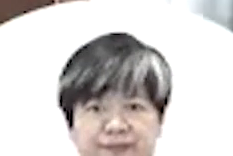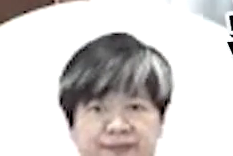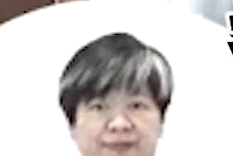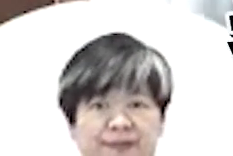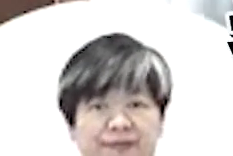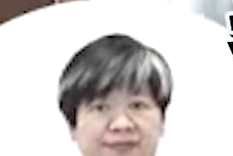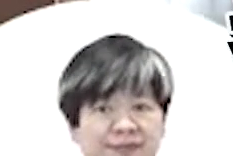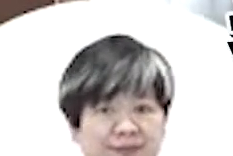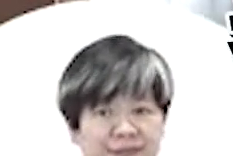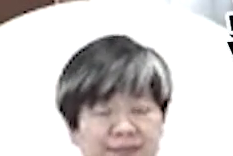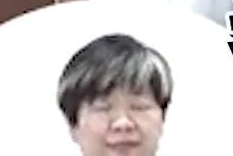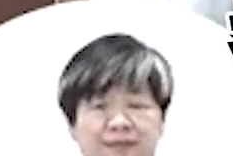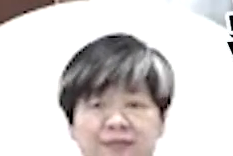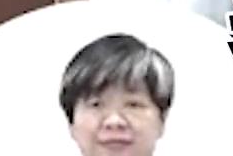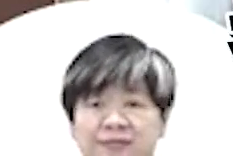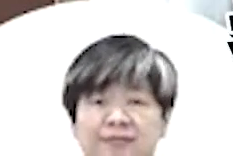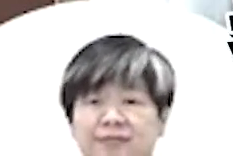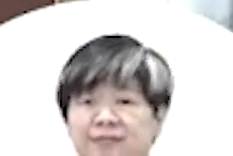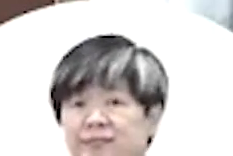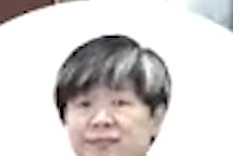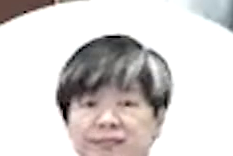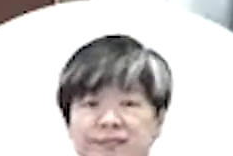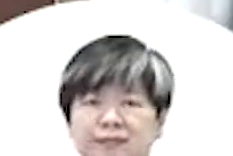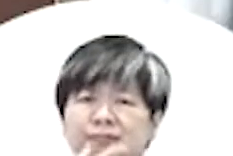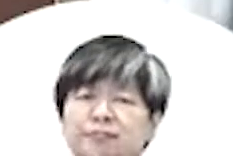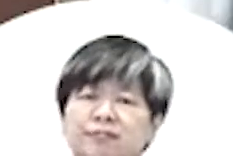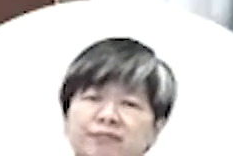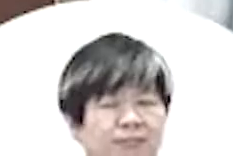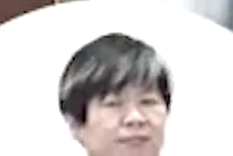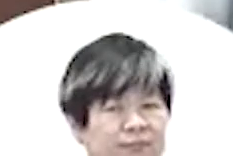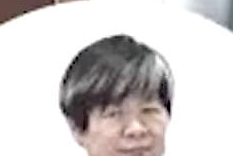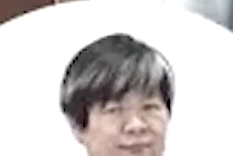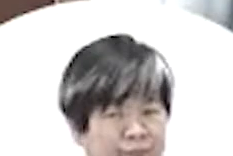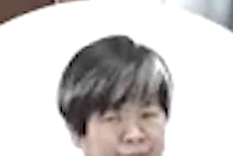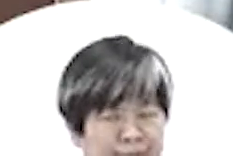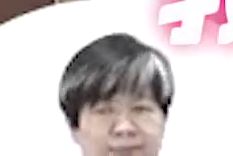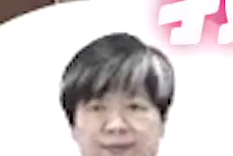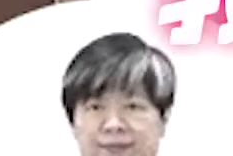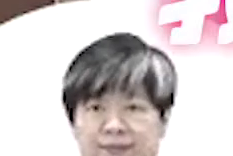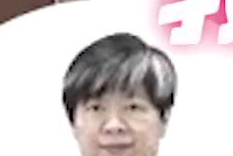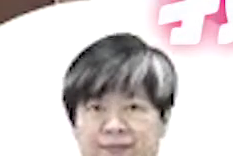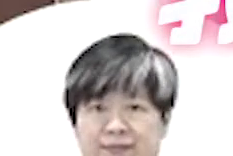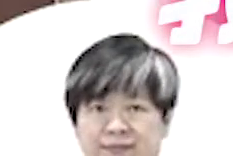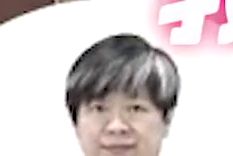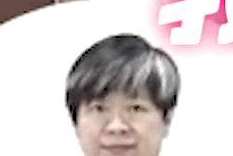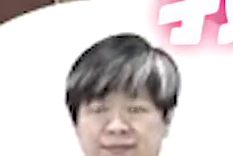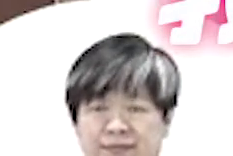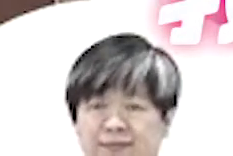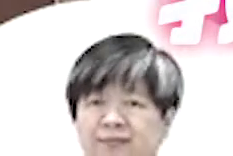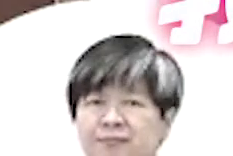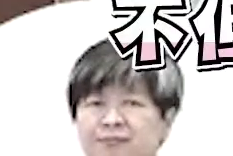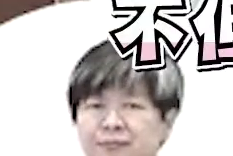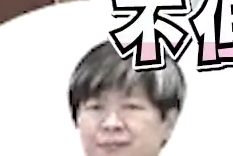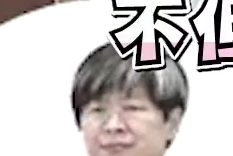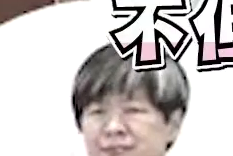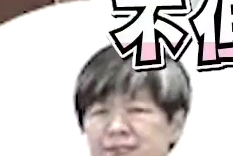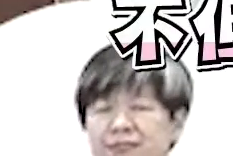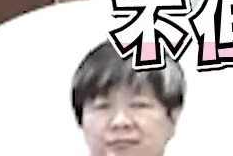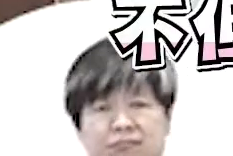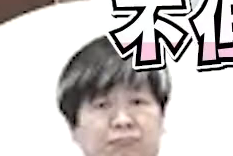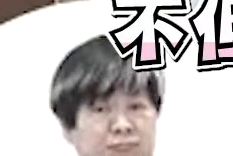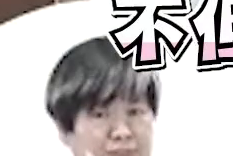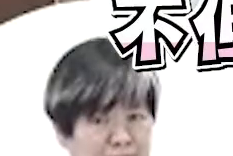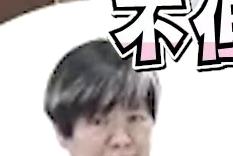讲的言之一言一语要讲慈济啊，我特别要讲慈济啊，我这十几年来我非常感谢慈济啊，不但推